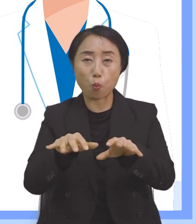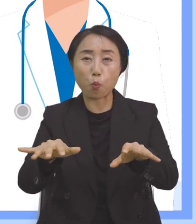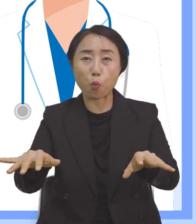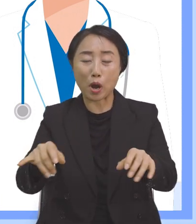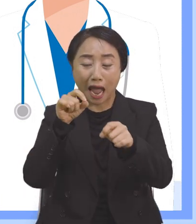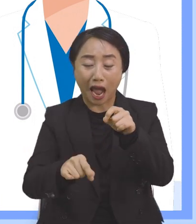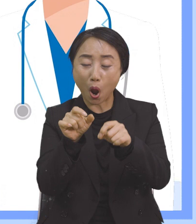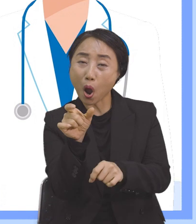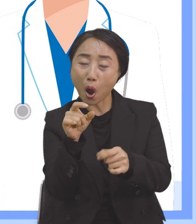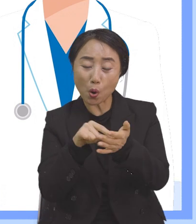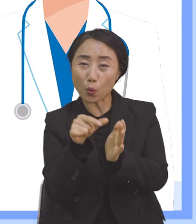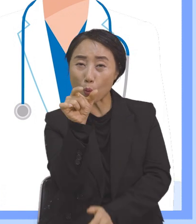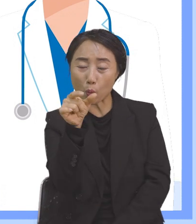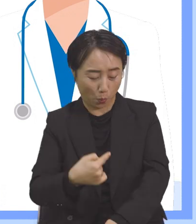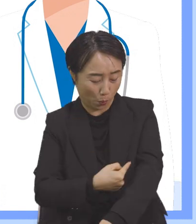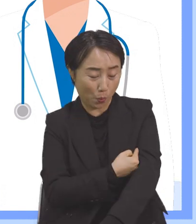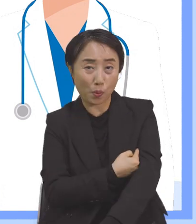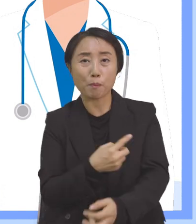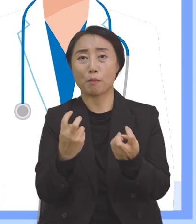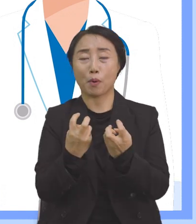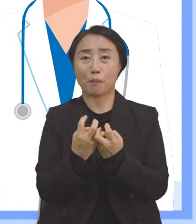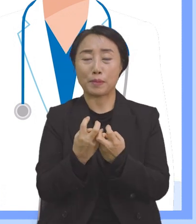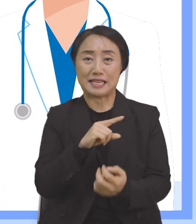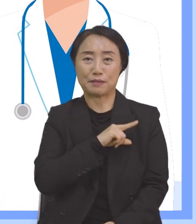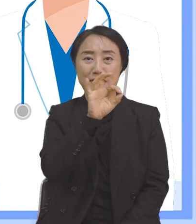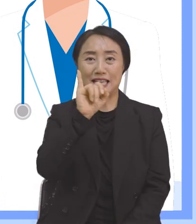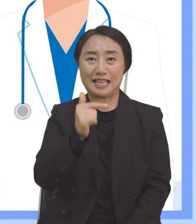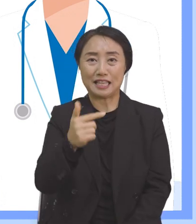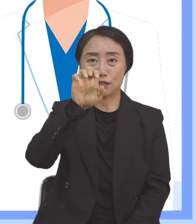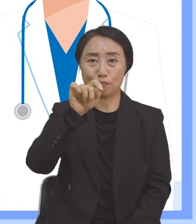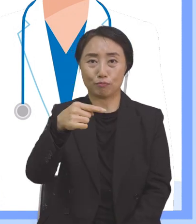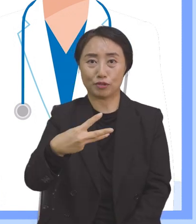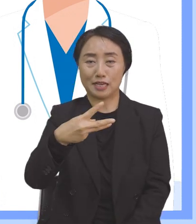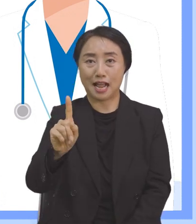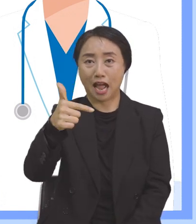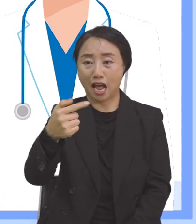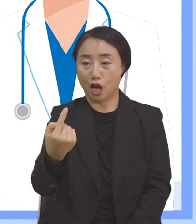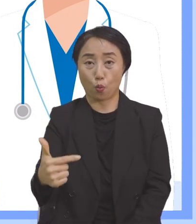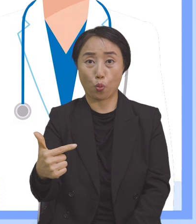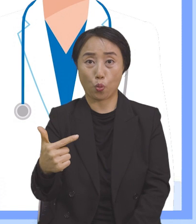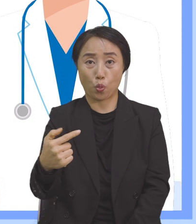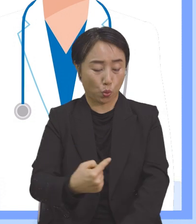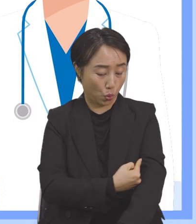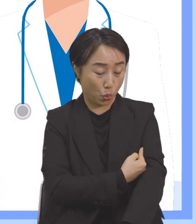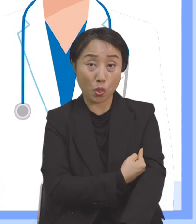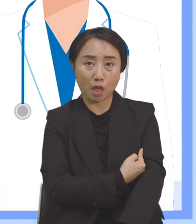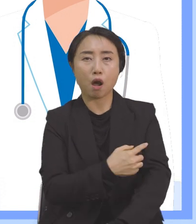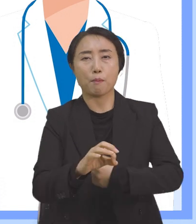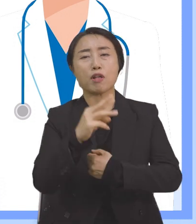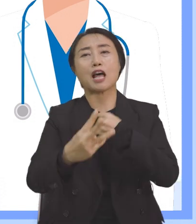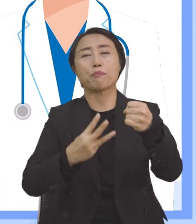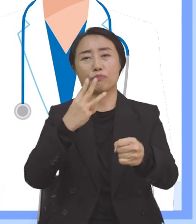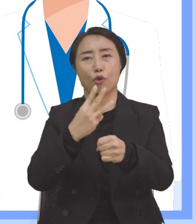성냥개비 크기의 막대를 삽입하는 것입니다. 이를 임플라논이라고 합니다. 한 번 삽입하면